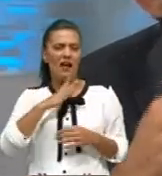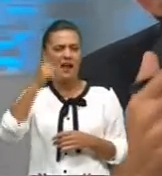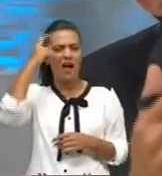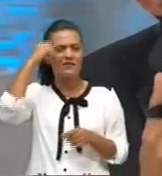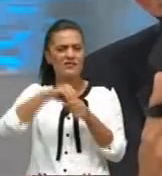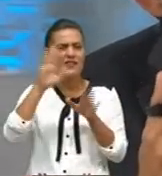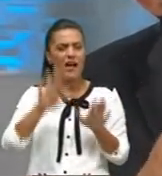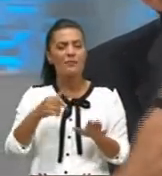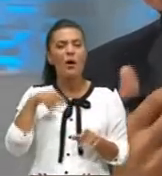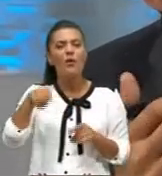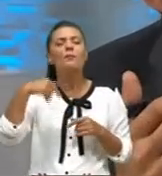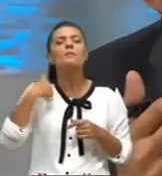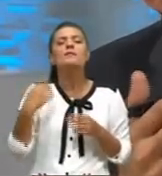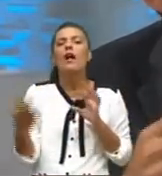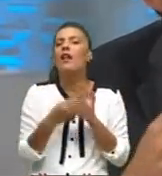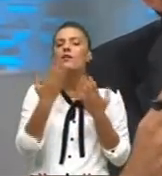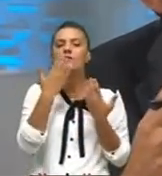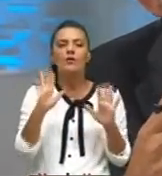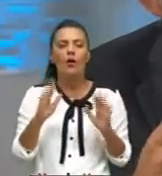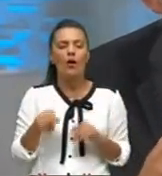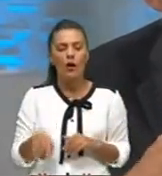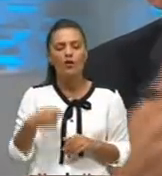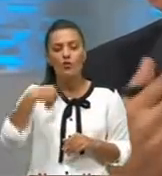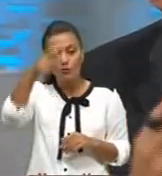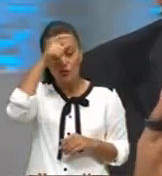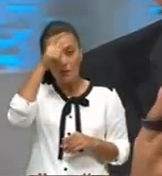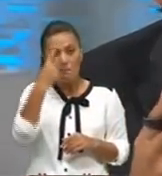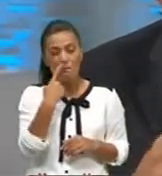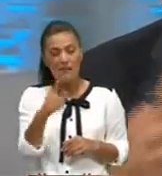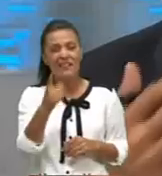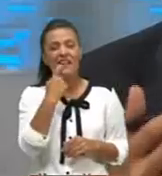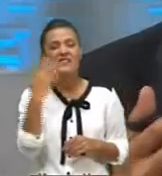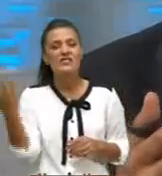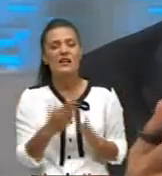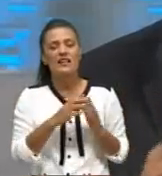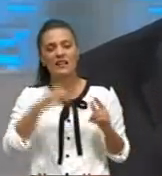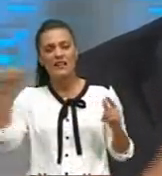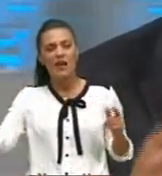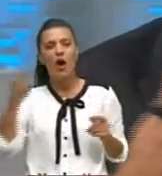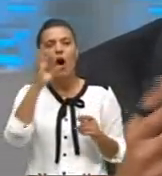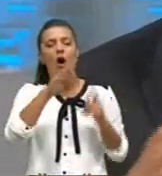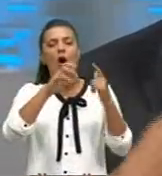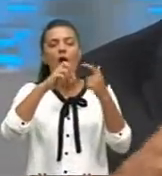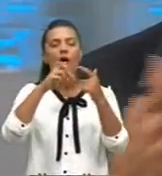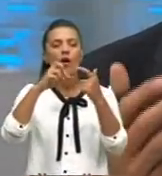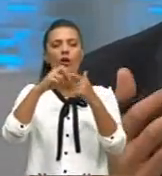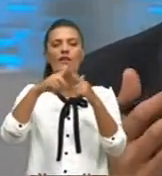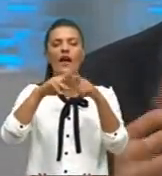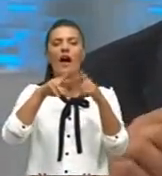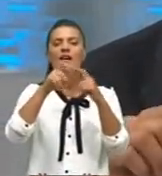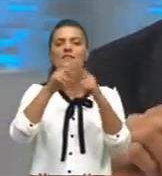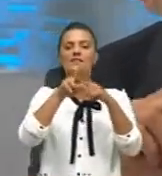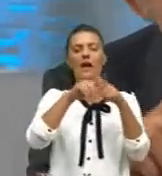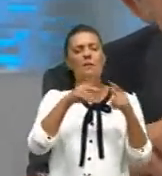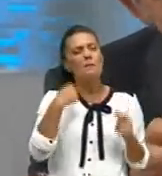bu tamamen Batı stilidir. Bizle alakası yok. Evet. Türkler ise binlerce yıldır, Orta Asya'dan beri, benim tahminim en az 5000